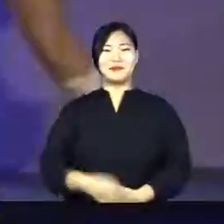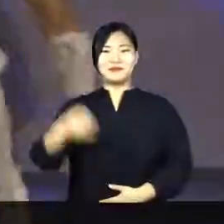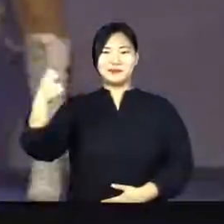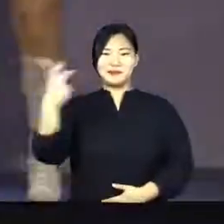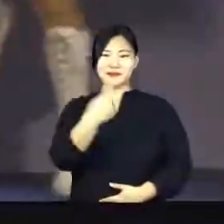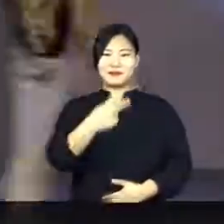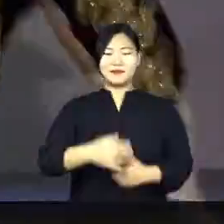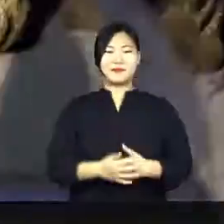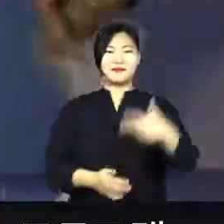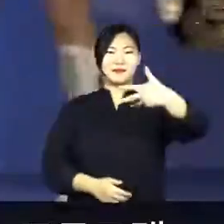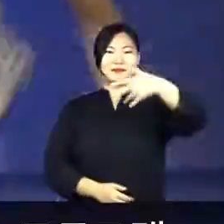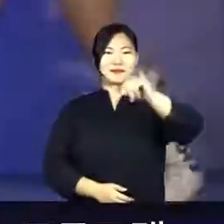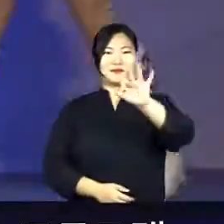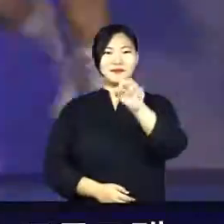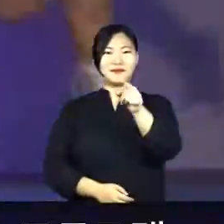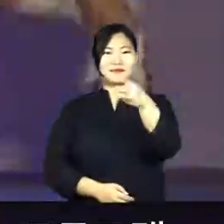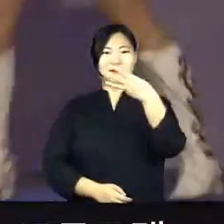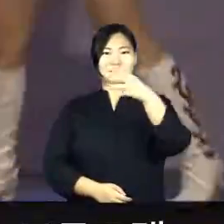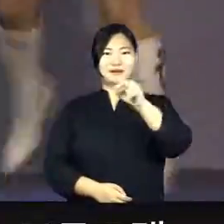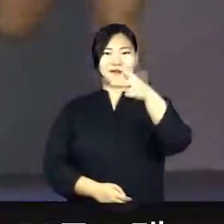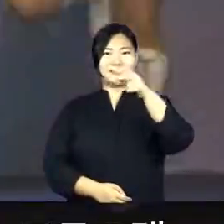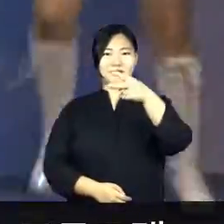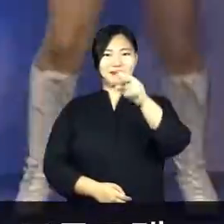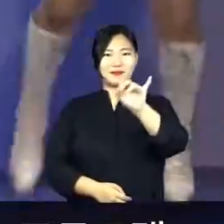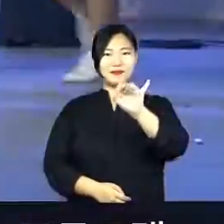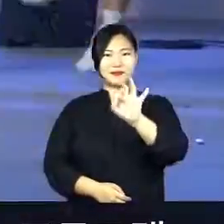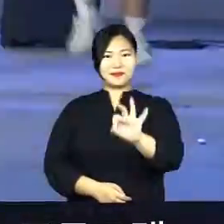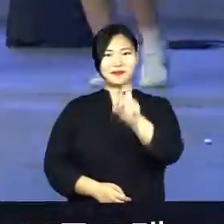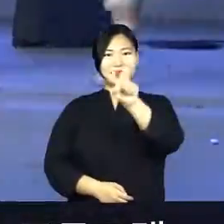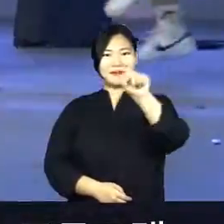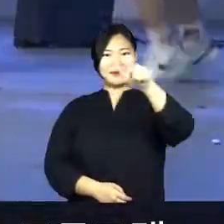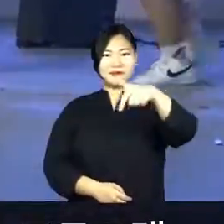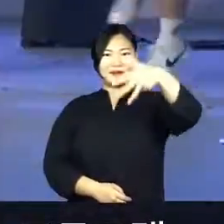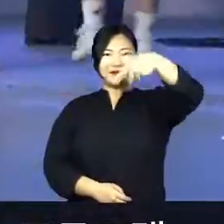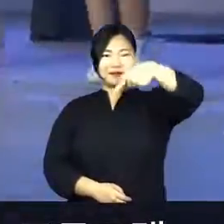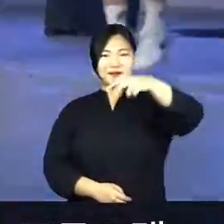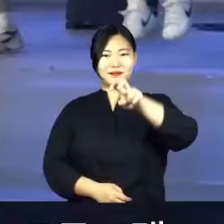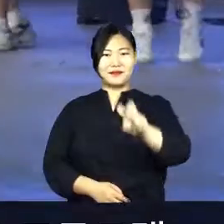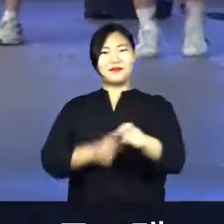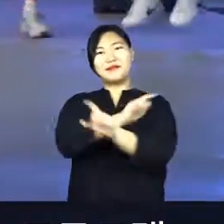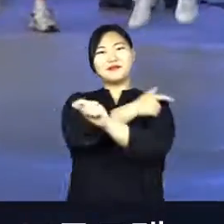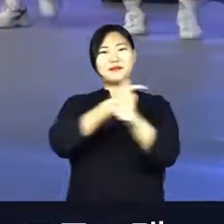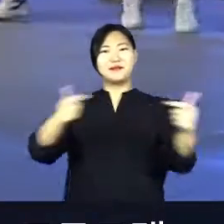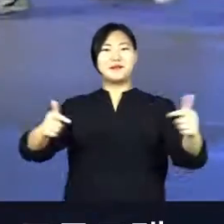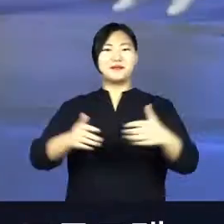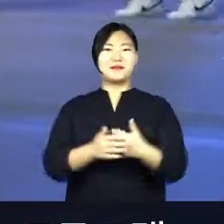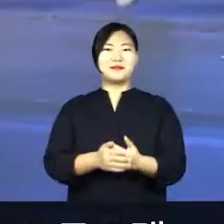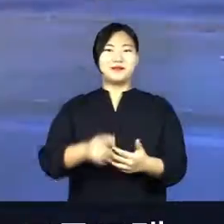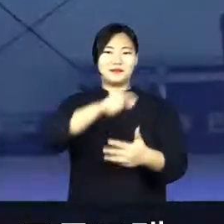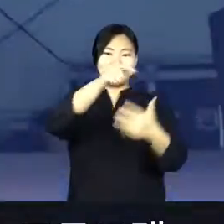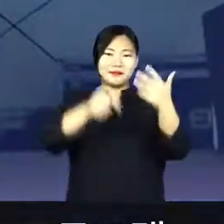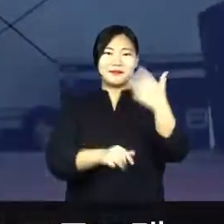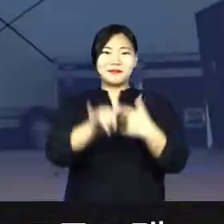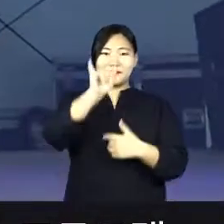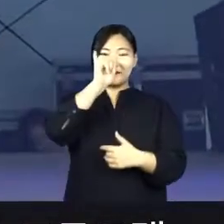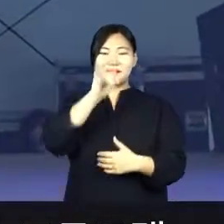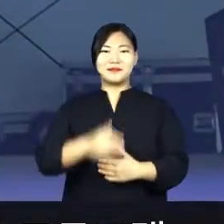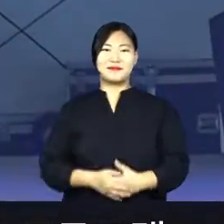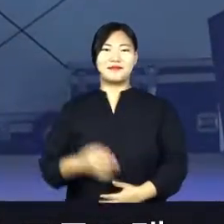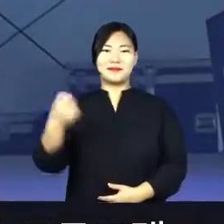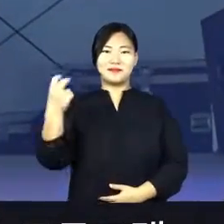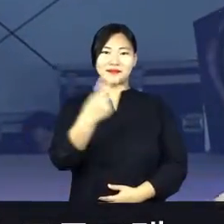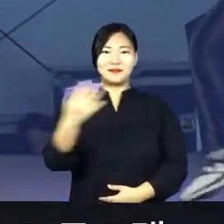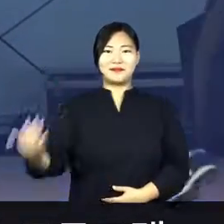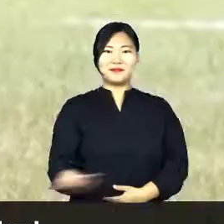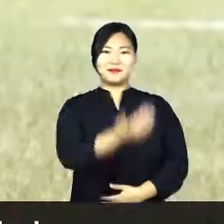메인 프로그램과 함께 전국 대학 치어리딩 대회, 막춤 대첩, 코리아 국제 현대무용 콩쿠르 등의